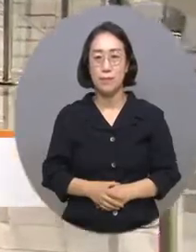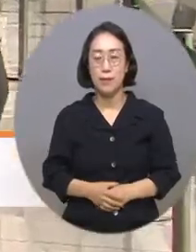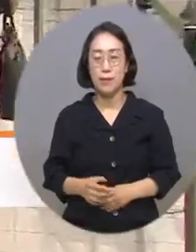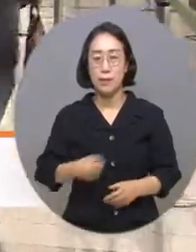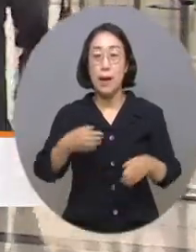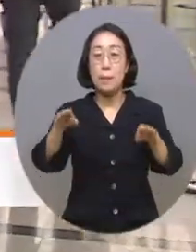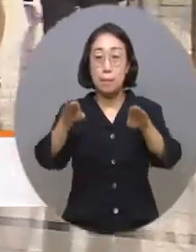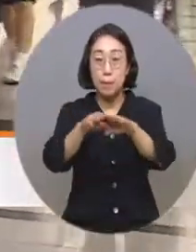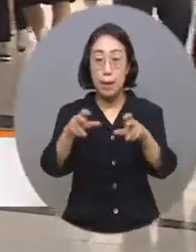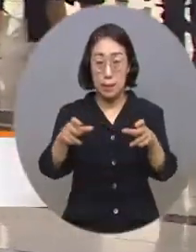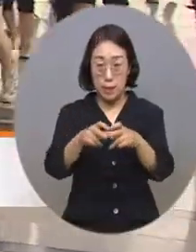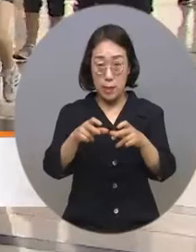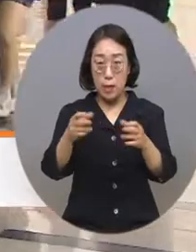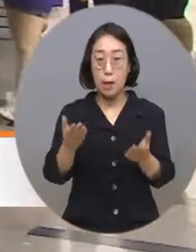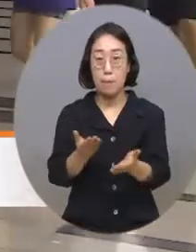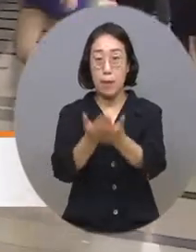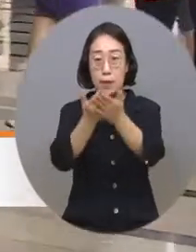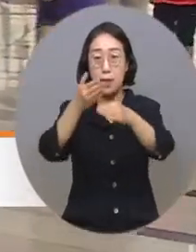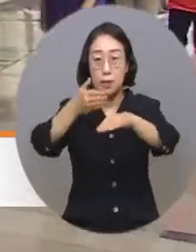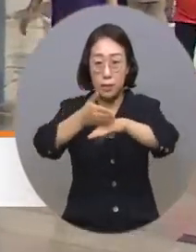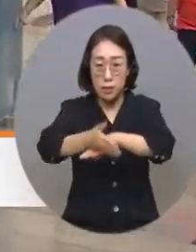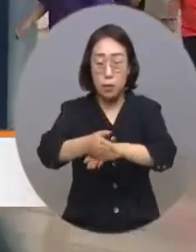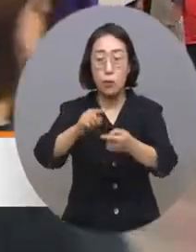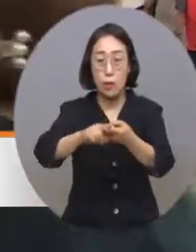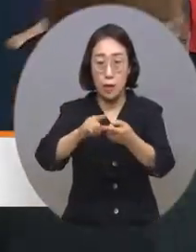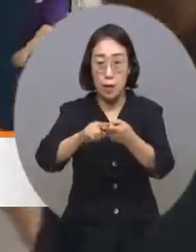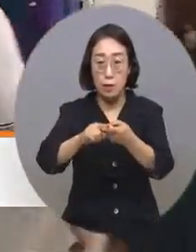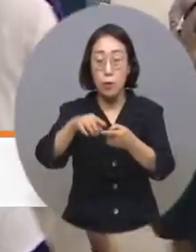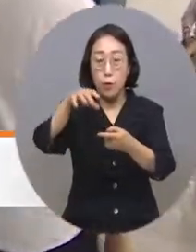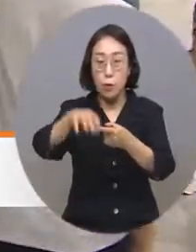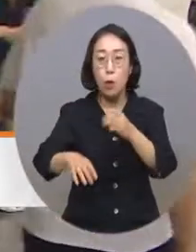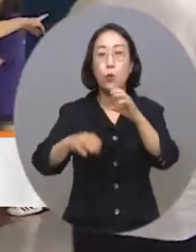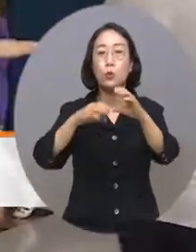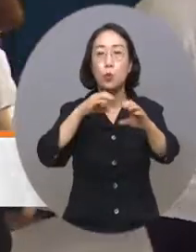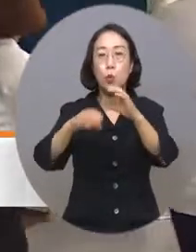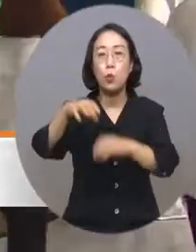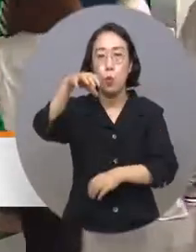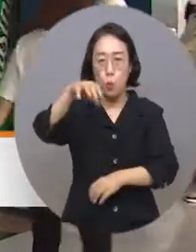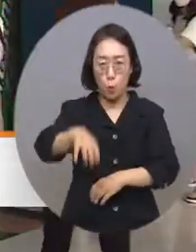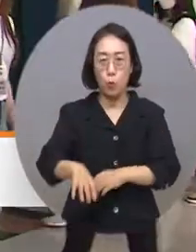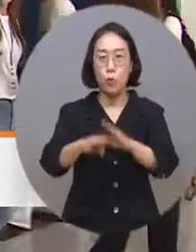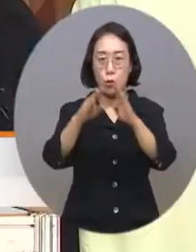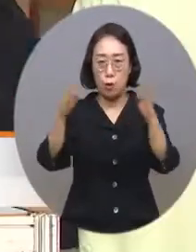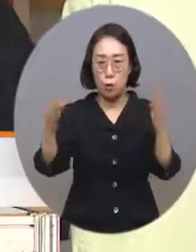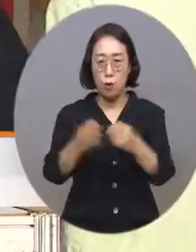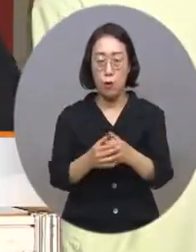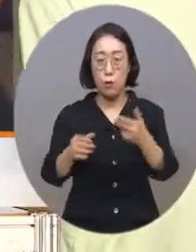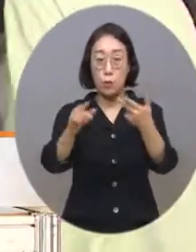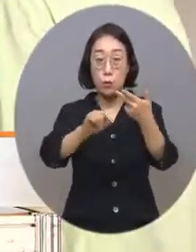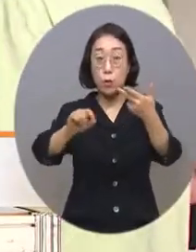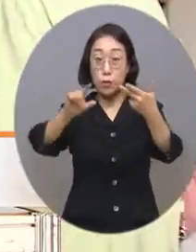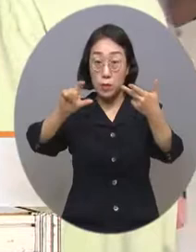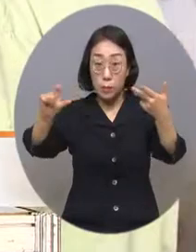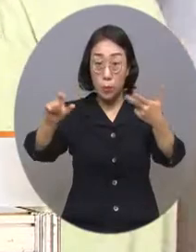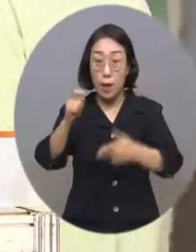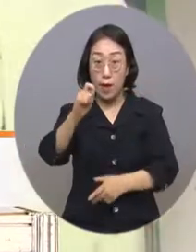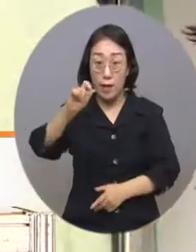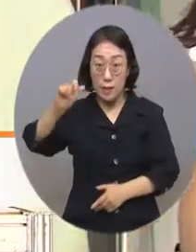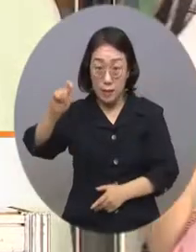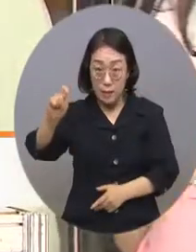자폐성 장애와 발달 지연에 관한 정보를 담은 소통의 장이 열렸습니다. 지난 15일 서울 양재동